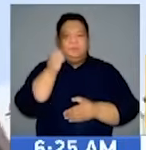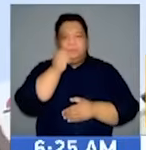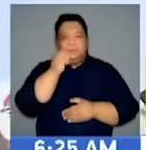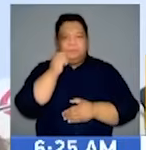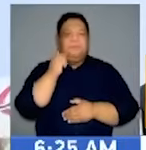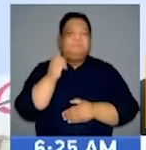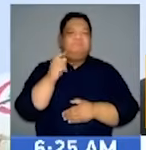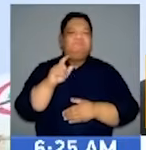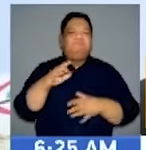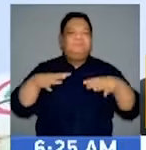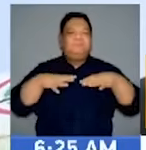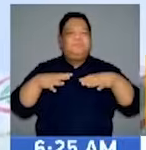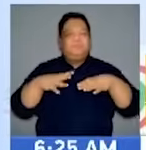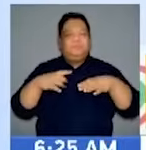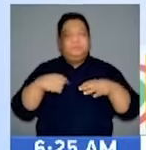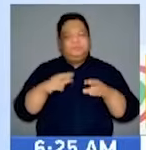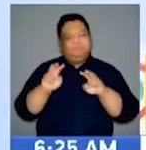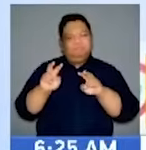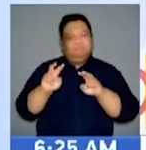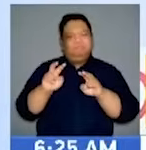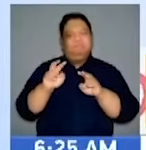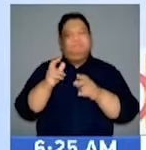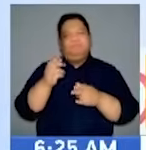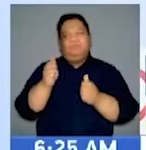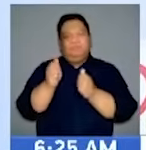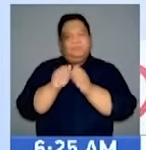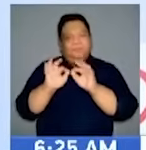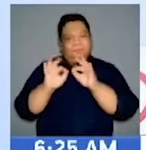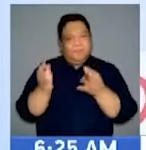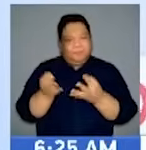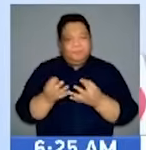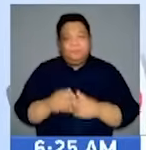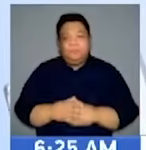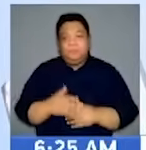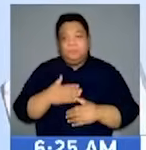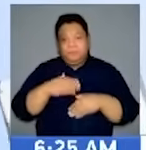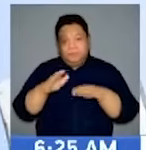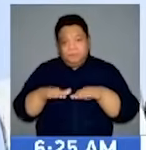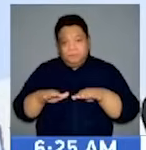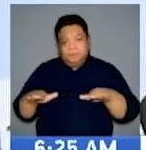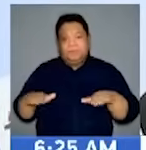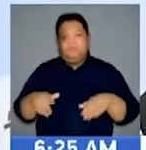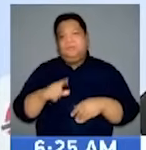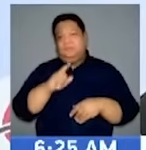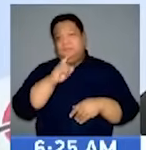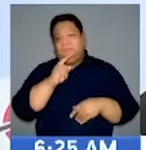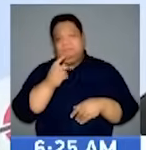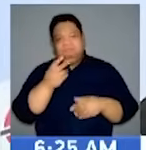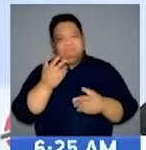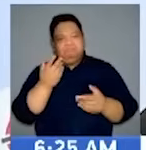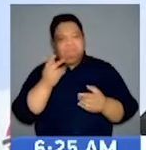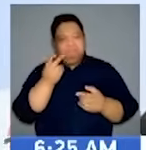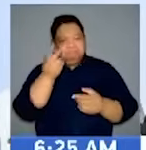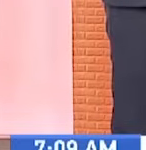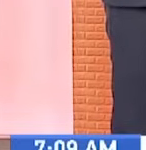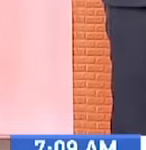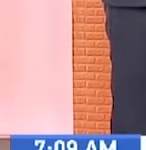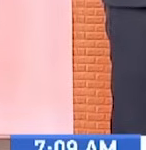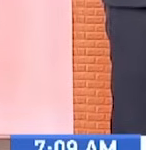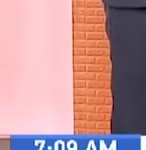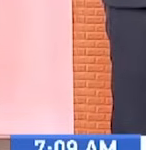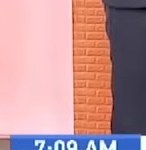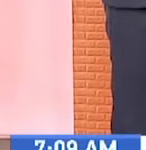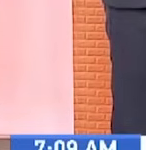Yung memories kasama yung pamilya namin. Yung mga anak ko nagpaint sa kanya, yung mga ganon. Tapos ako binili ko lang siya ng t-shirt.